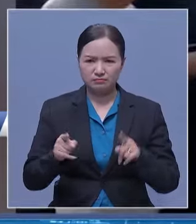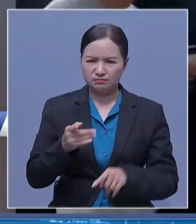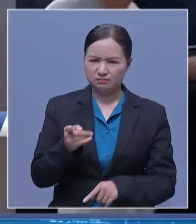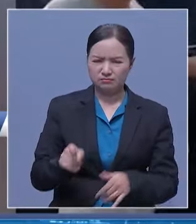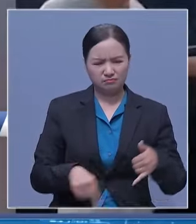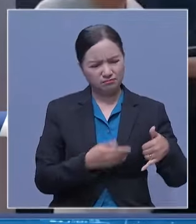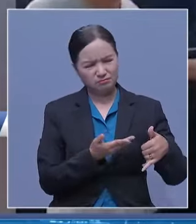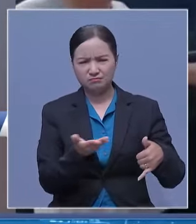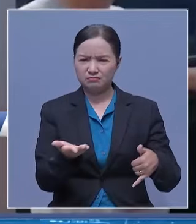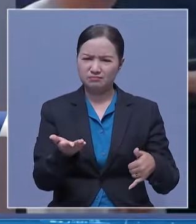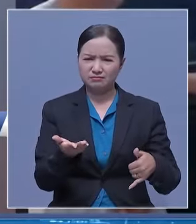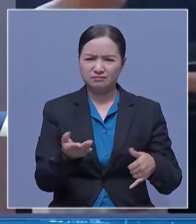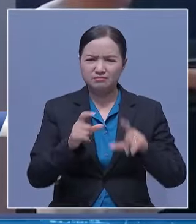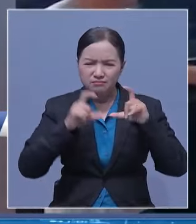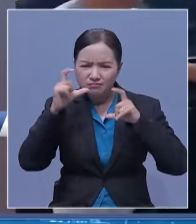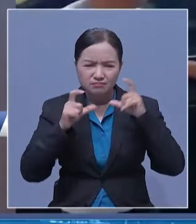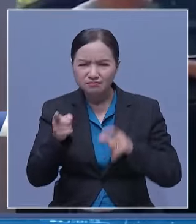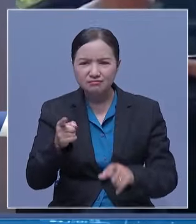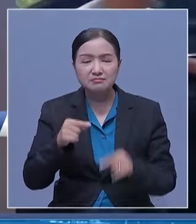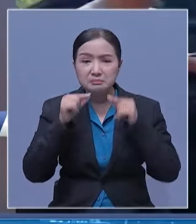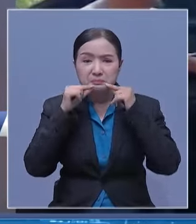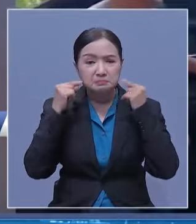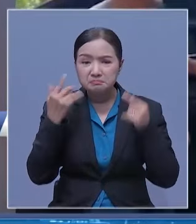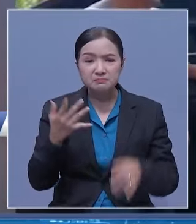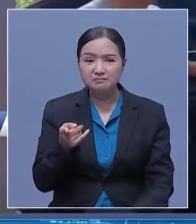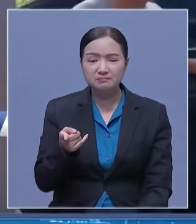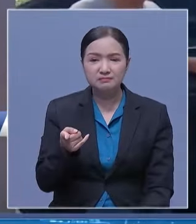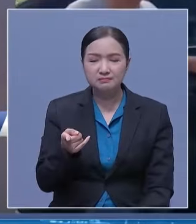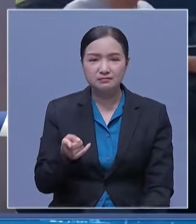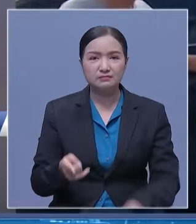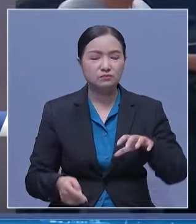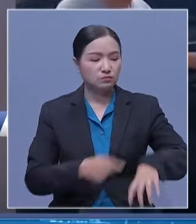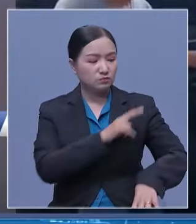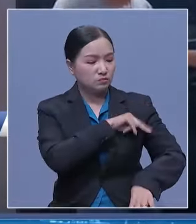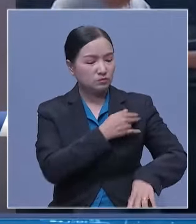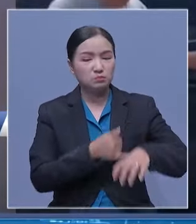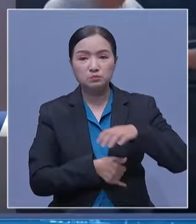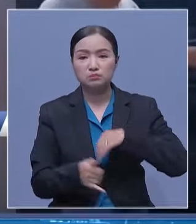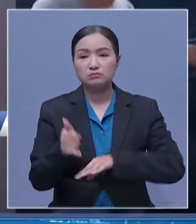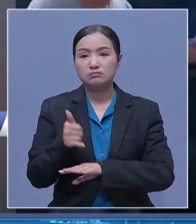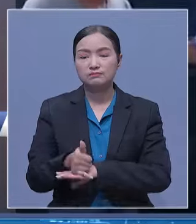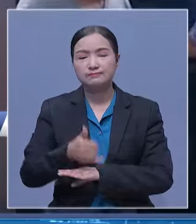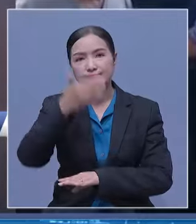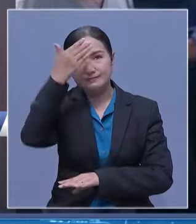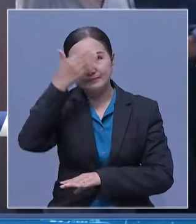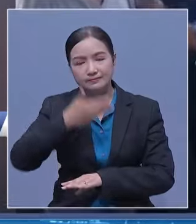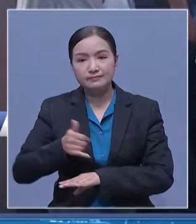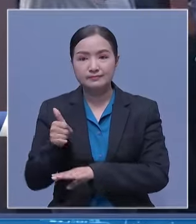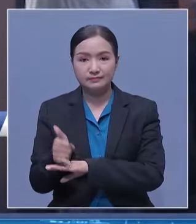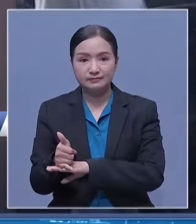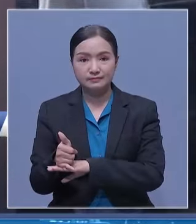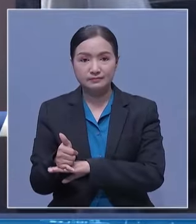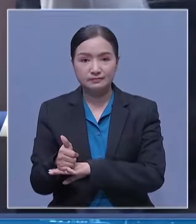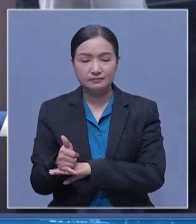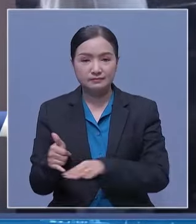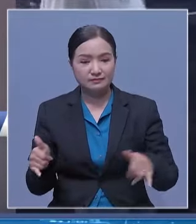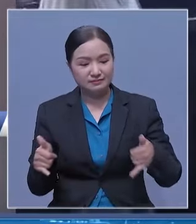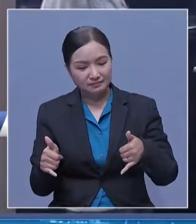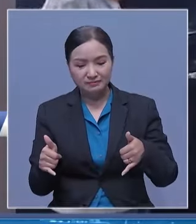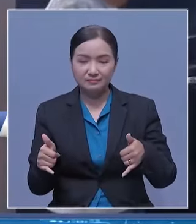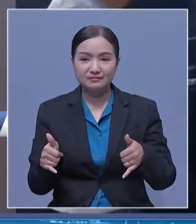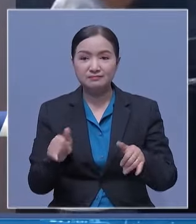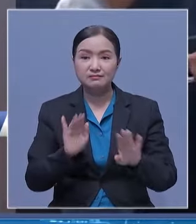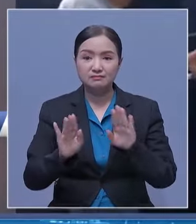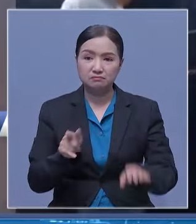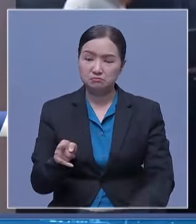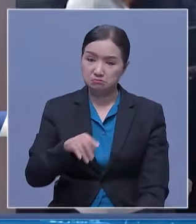าตัวดูสีหน้าสิ ยังไม่ยิ้มเลยนะตั้งแต่ออกจากโรงพยาบาลมาเนี่ยสีหน้าจะค่อนข้างเรียบเฉย เพราะว่าป่วยหนักอยู่หรือเปล่าคะ